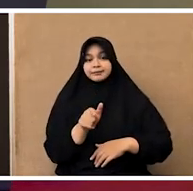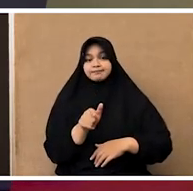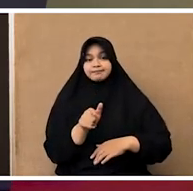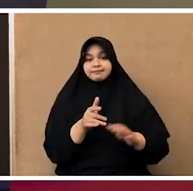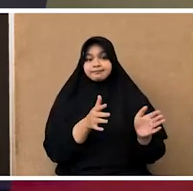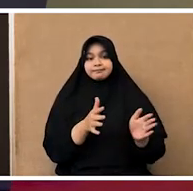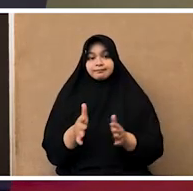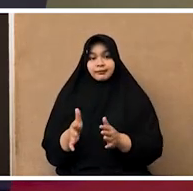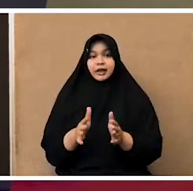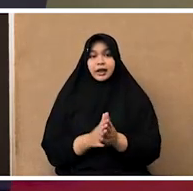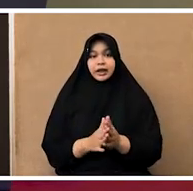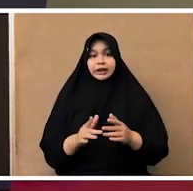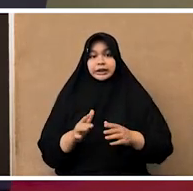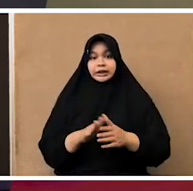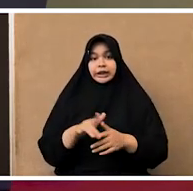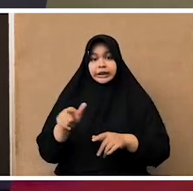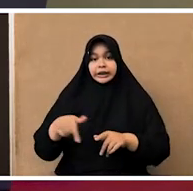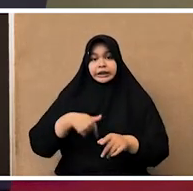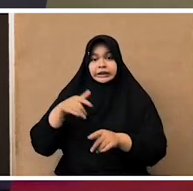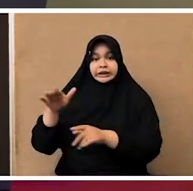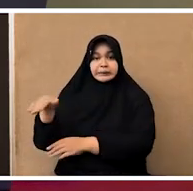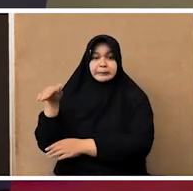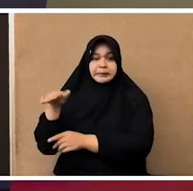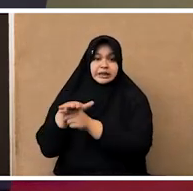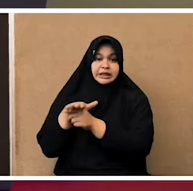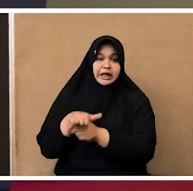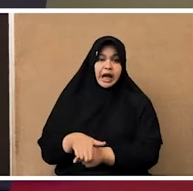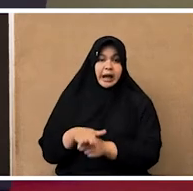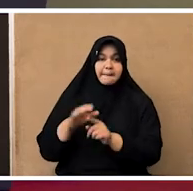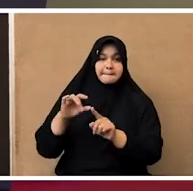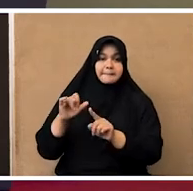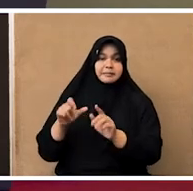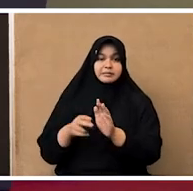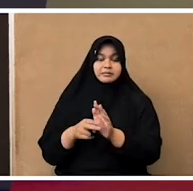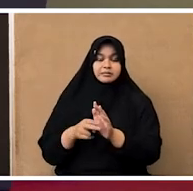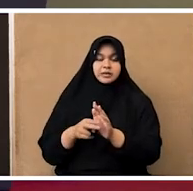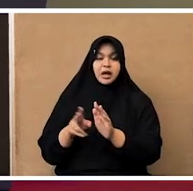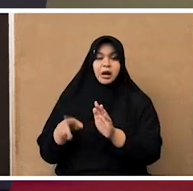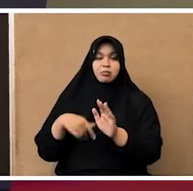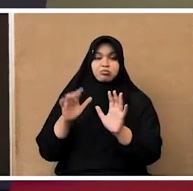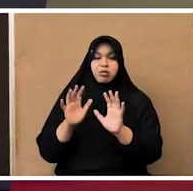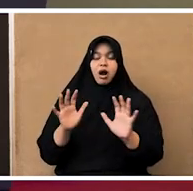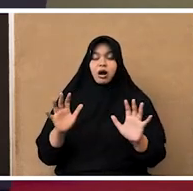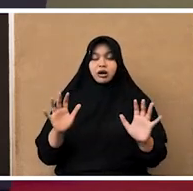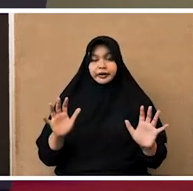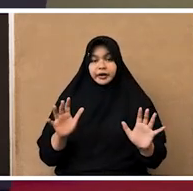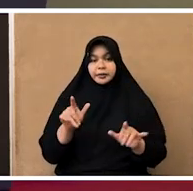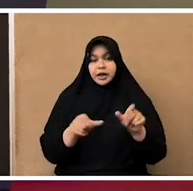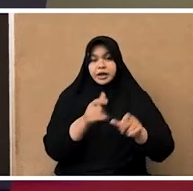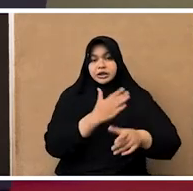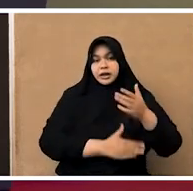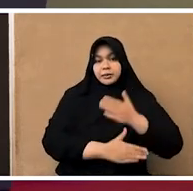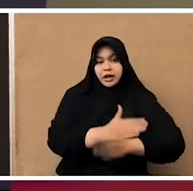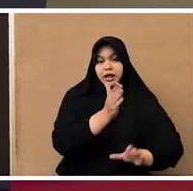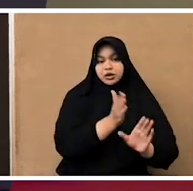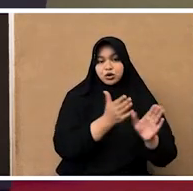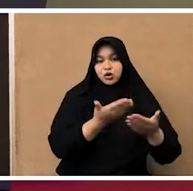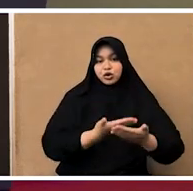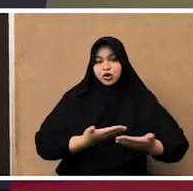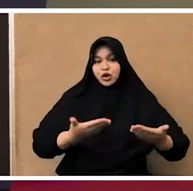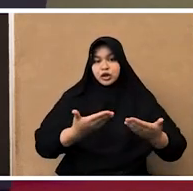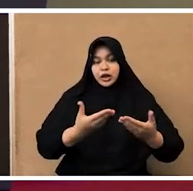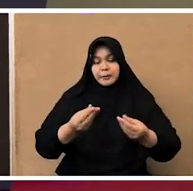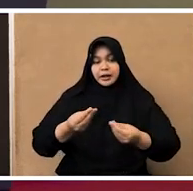di akan dipidana Maka akan banyak penyandang disabilitas psikososial yang juga nanti akan dikriminalisasi karena